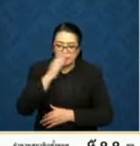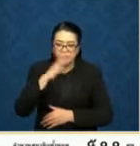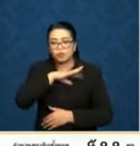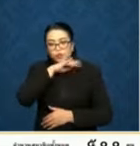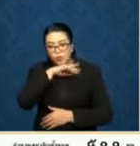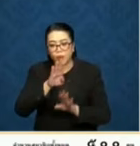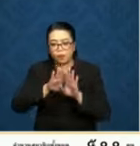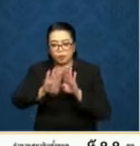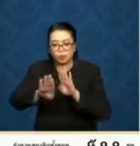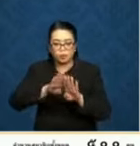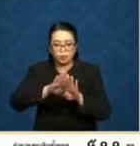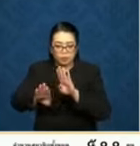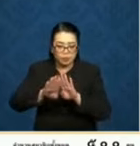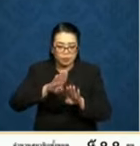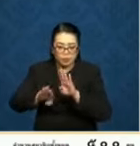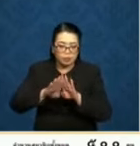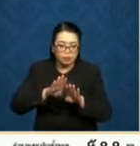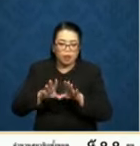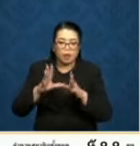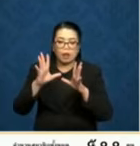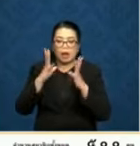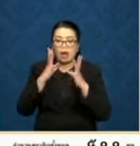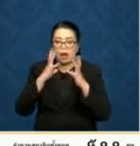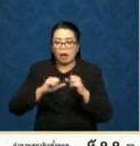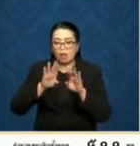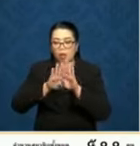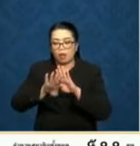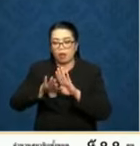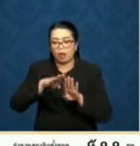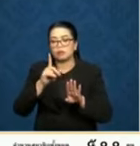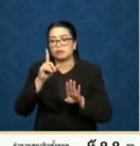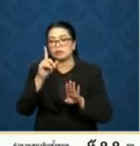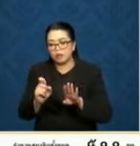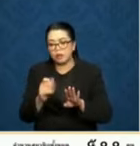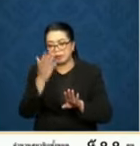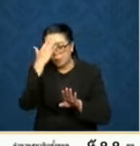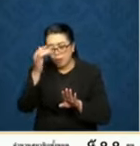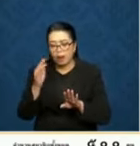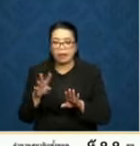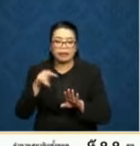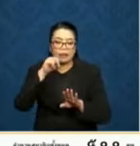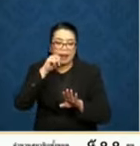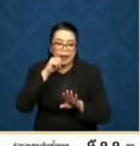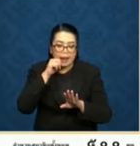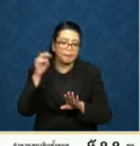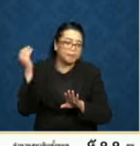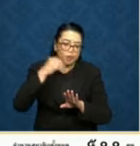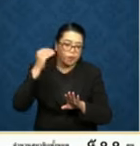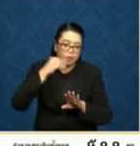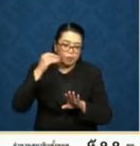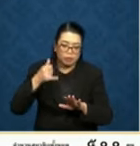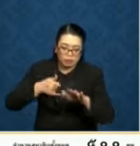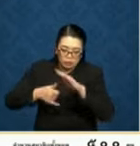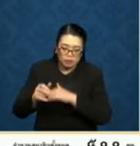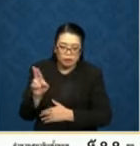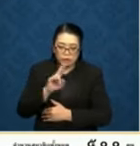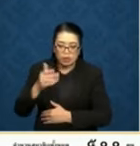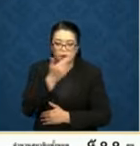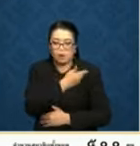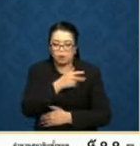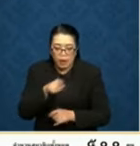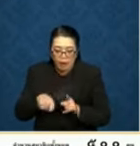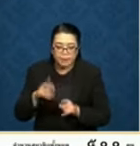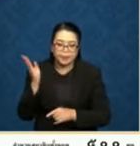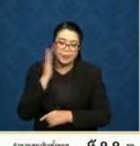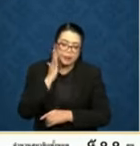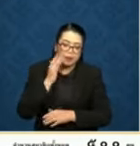ประตูที่อยู่ติดกบหองน้ำก็จะพังลงนะครับหอถ้หากฮุทธ ทอาứcหบ จะเดินเขาไปใช้หองน้ำจะเจอส่วนเปร